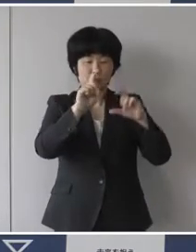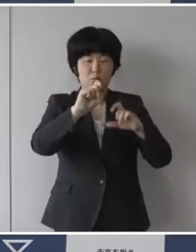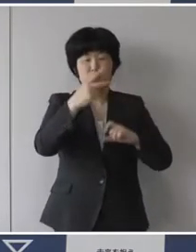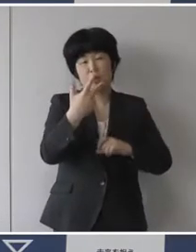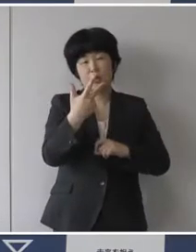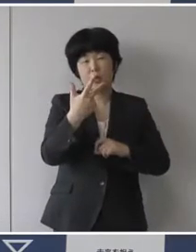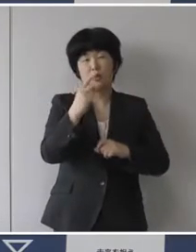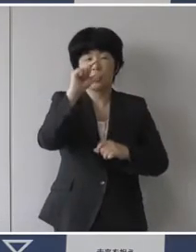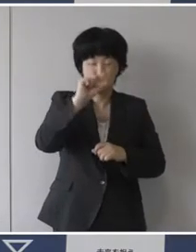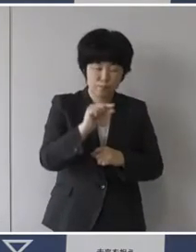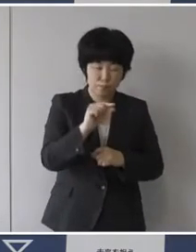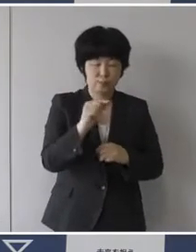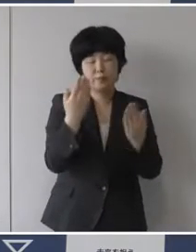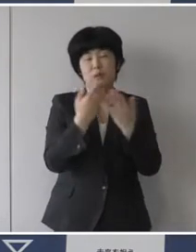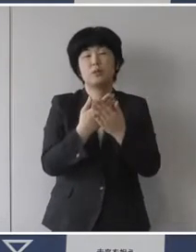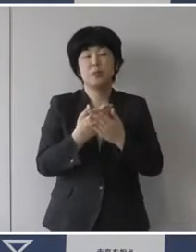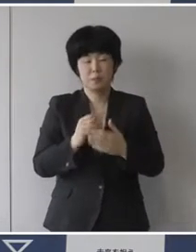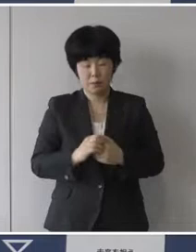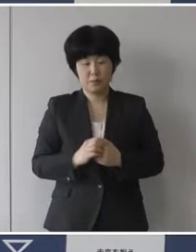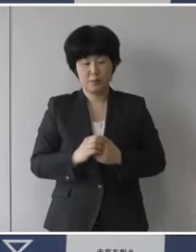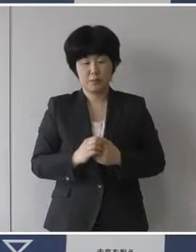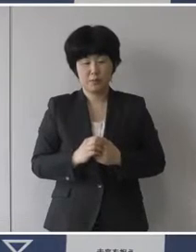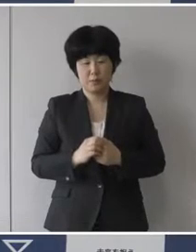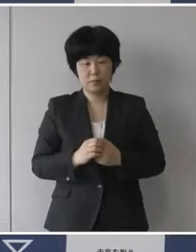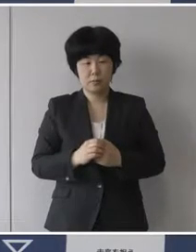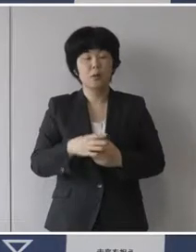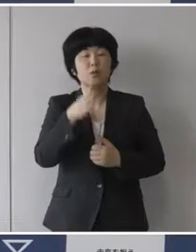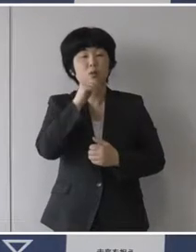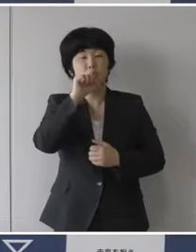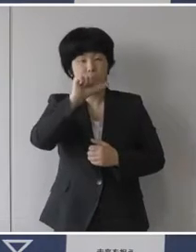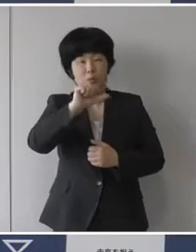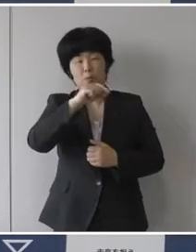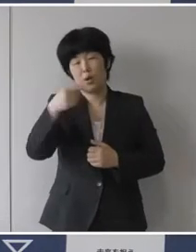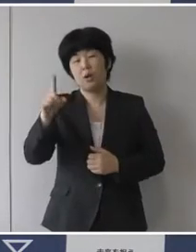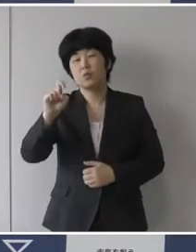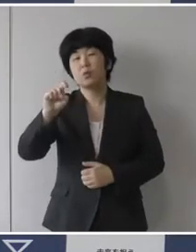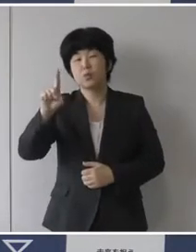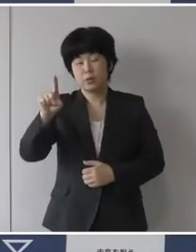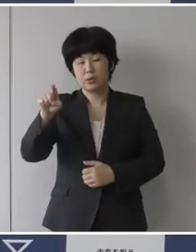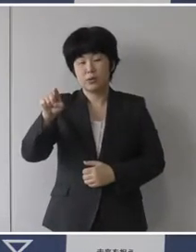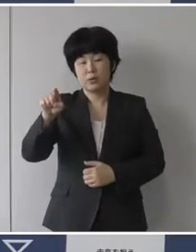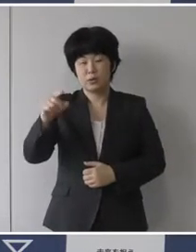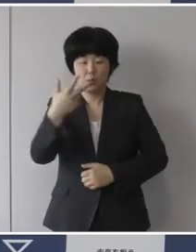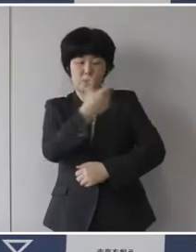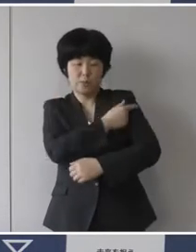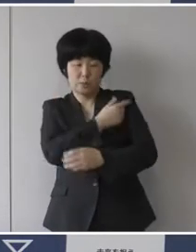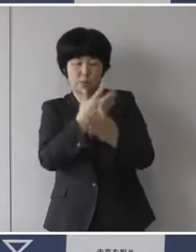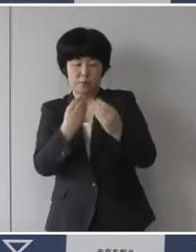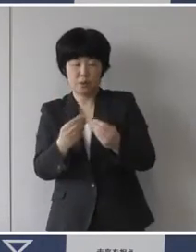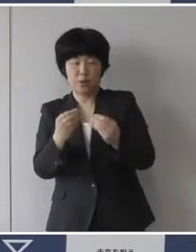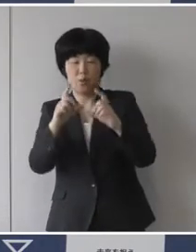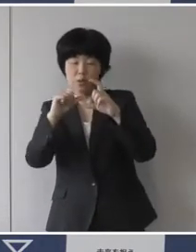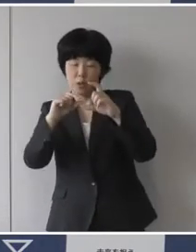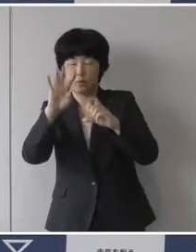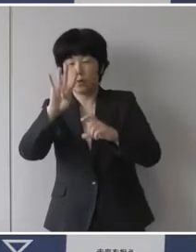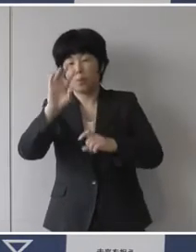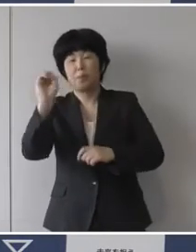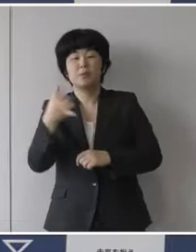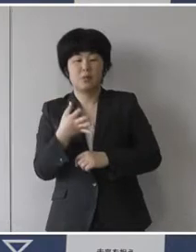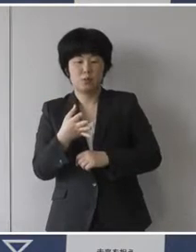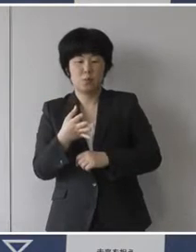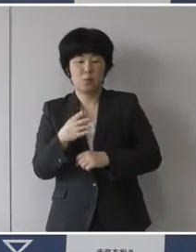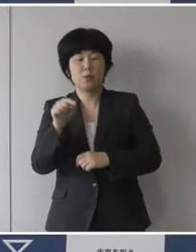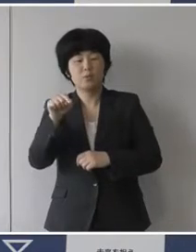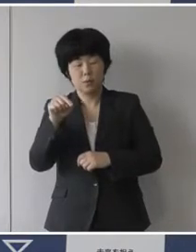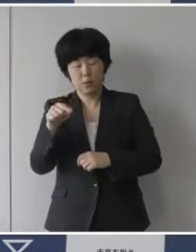いということであります。ちなみに5歳から11歳の接種率は 4% 程度と。これは以前にも申し上げましたように、これはも